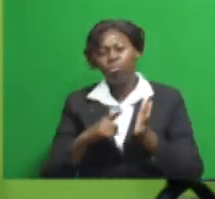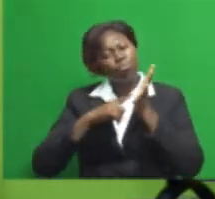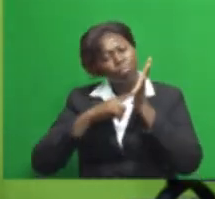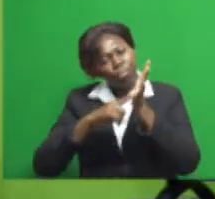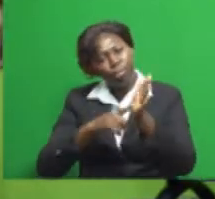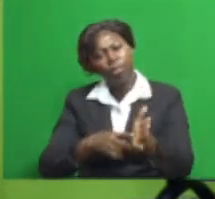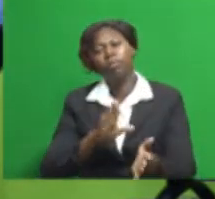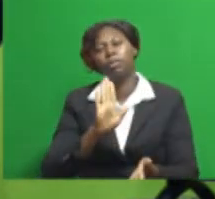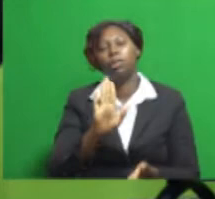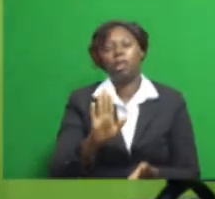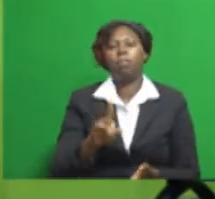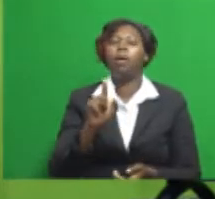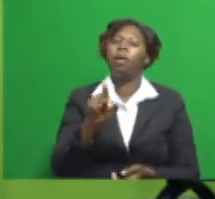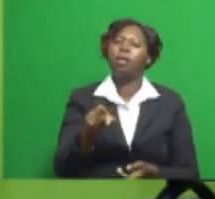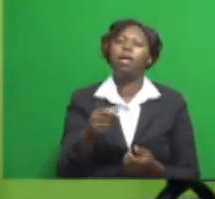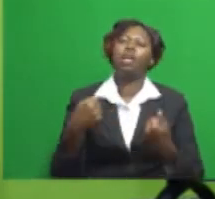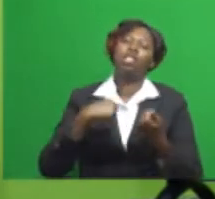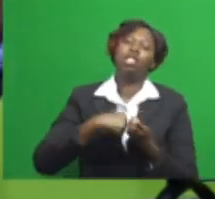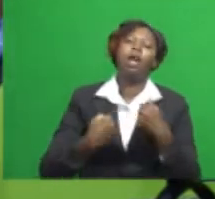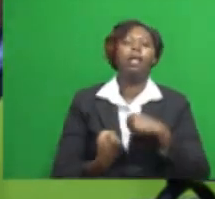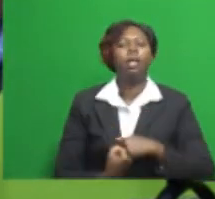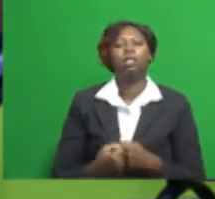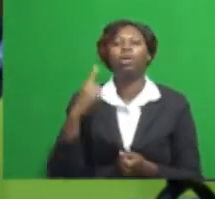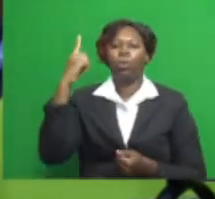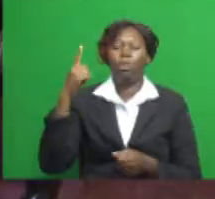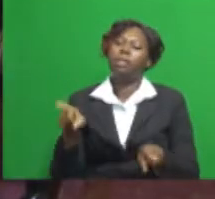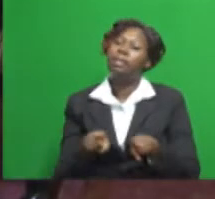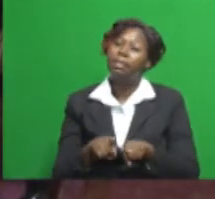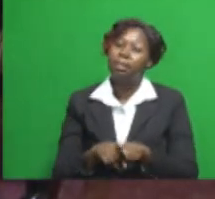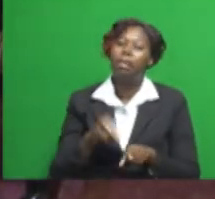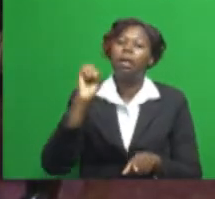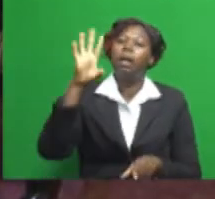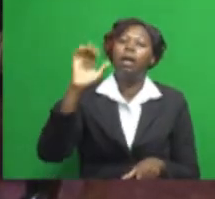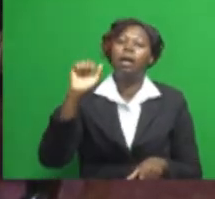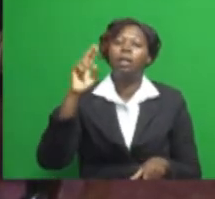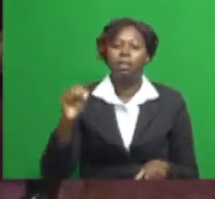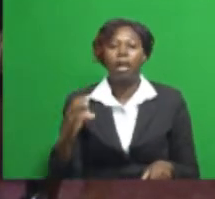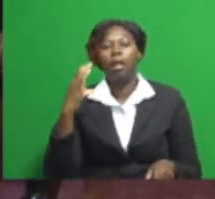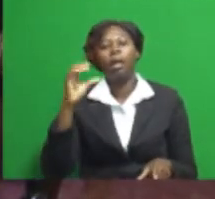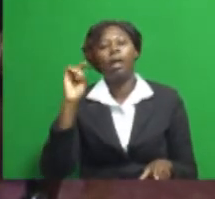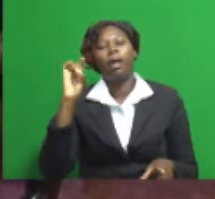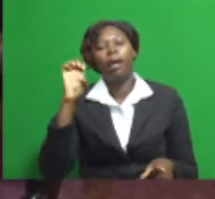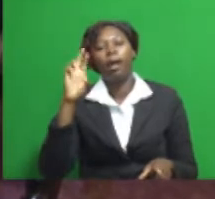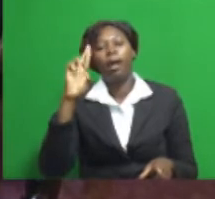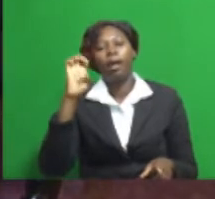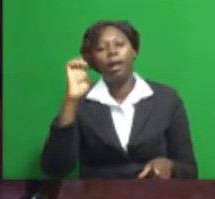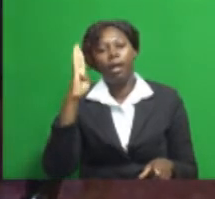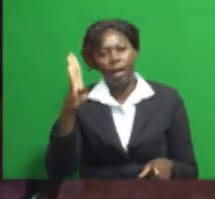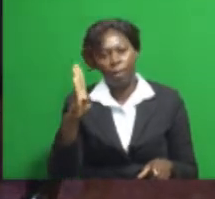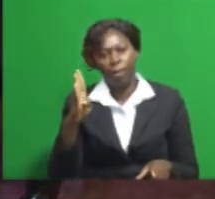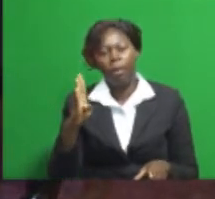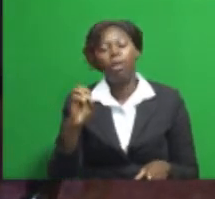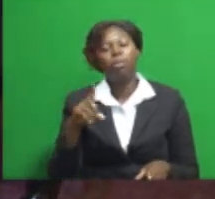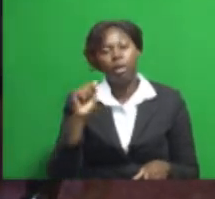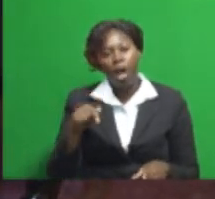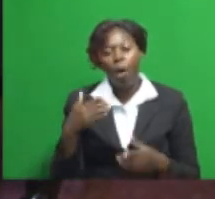nakwaka kwaita kunge kuchallenge mwari sezvaiita ana Sanikareb saka ndoda kuti muverenge imwe ndima ivaseduse vachipruvhirwa